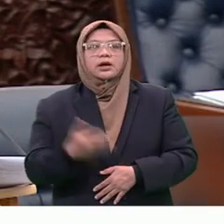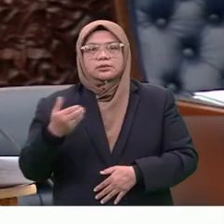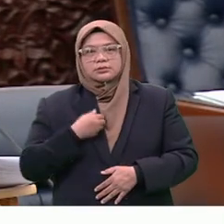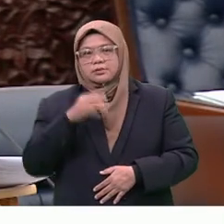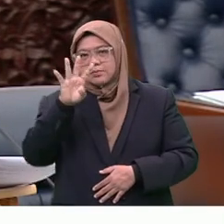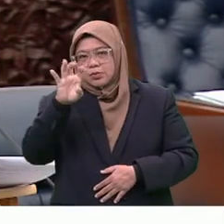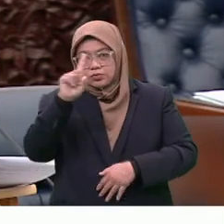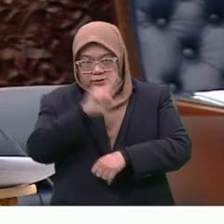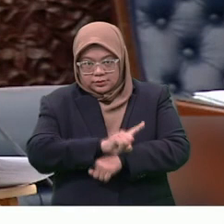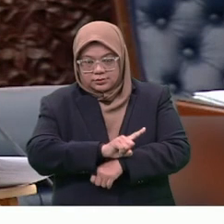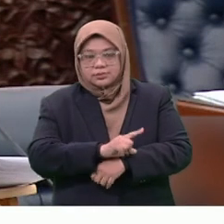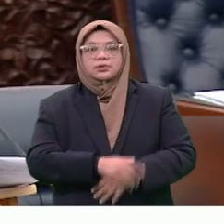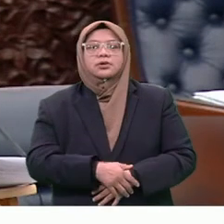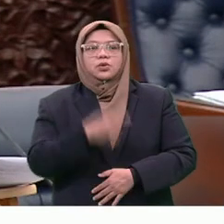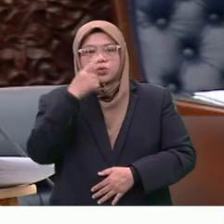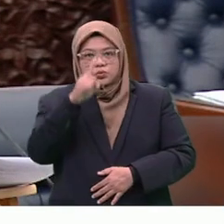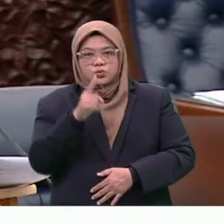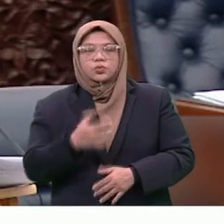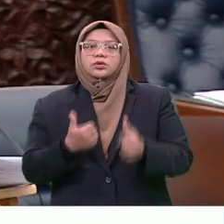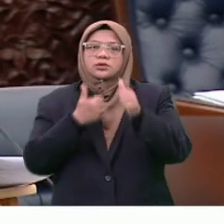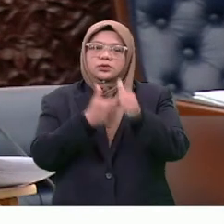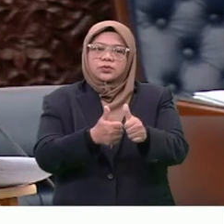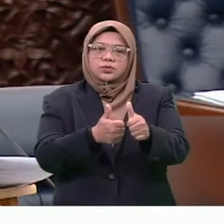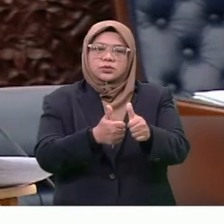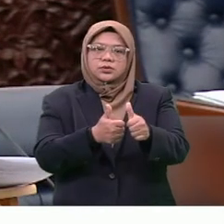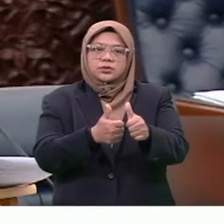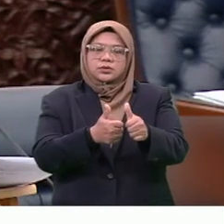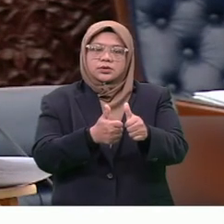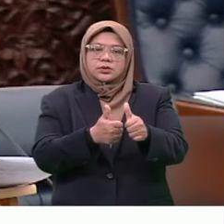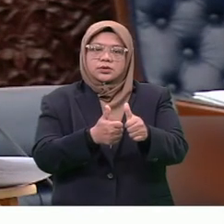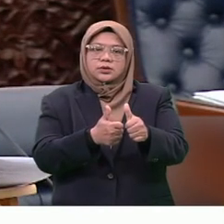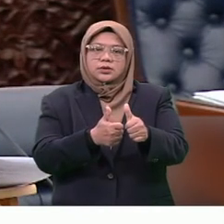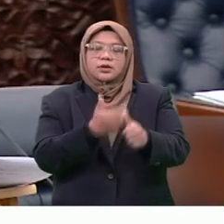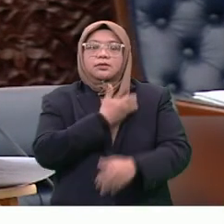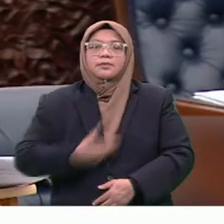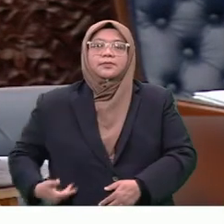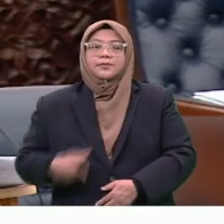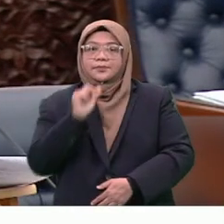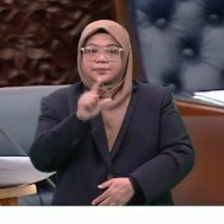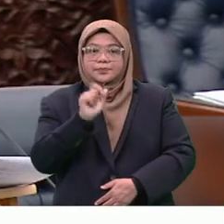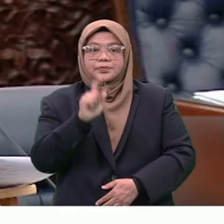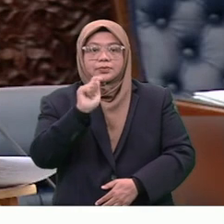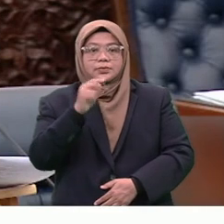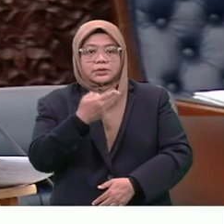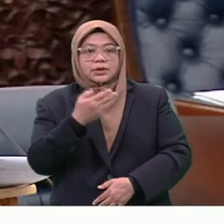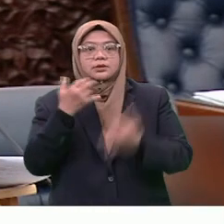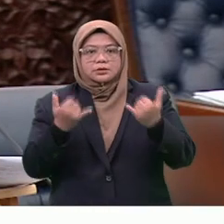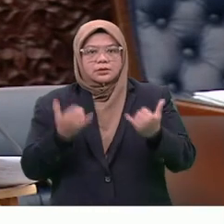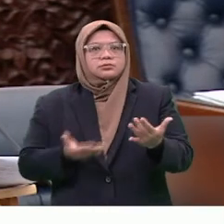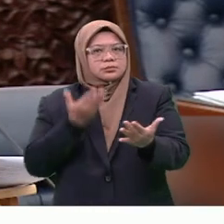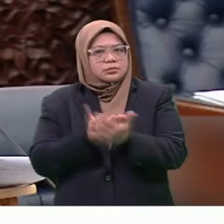40 hari bagi yang mengikuti jemaah melalui tabung oleh itu saya mencadangkan